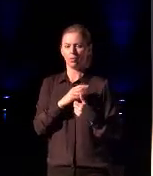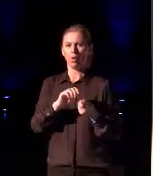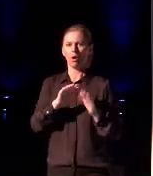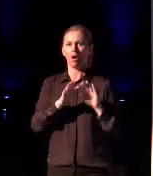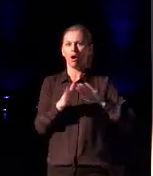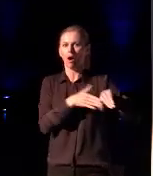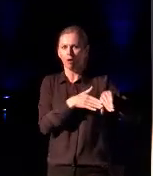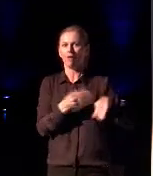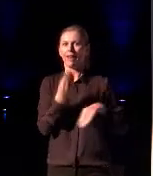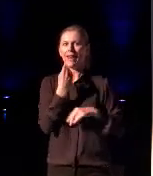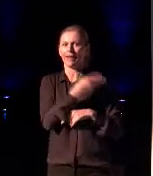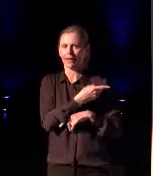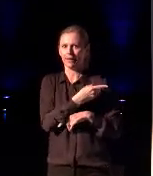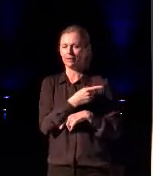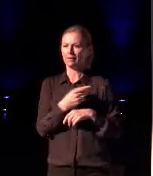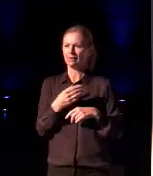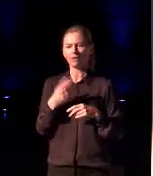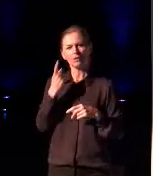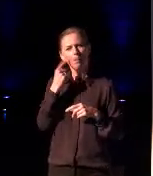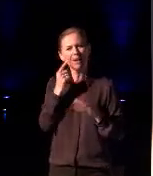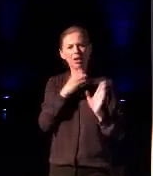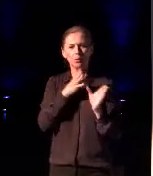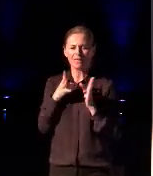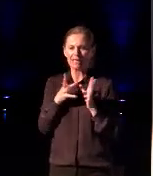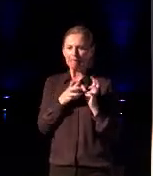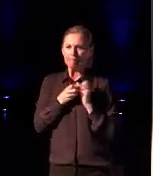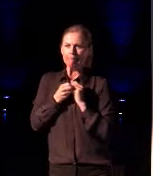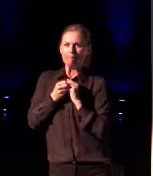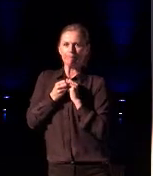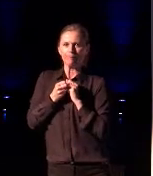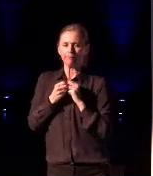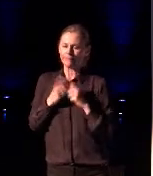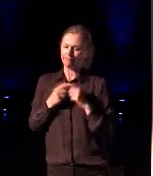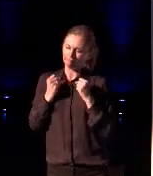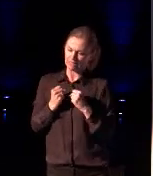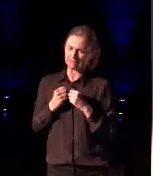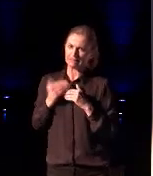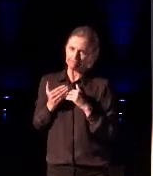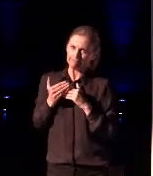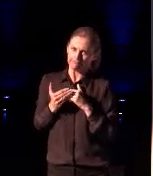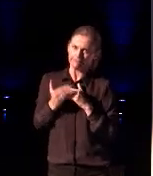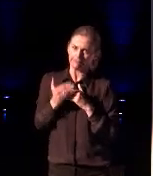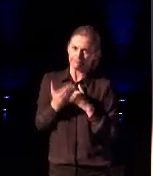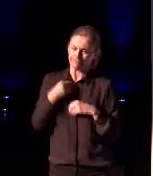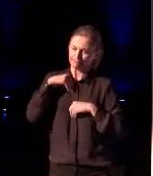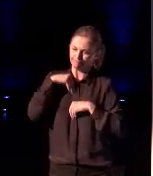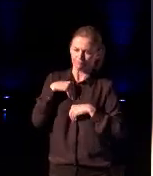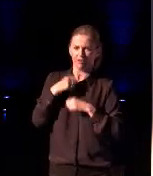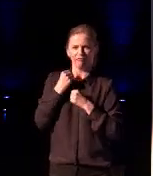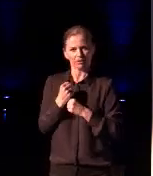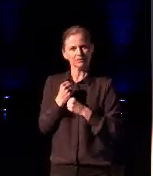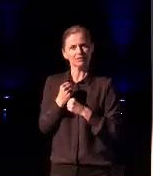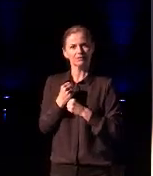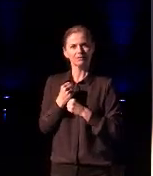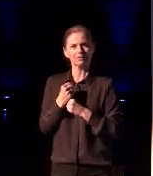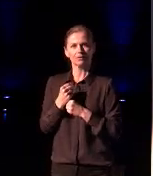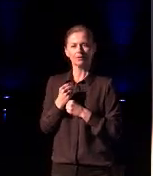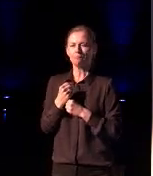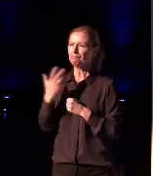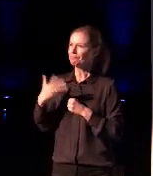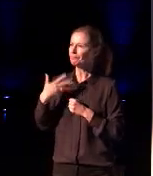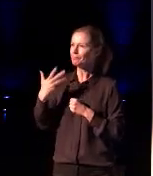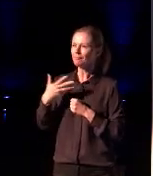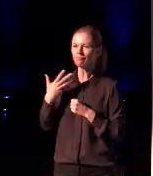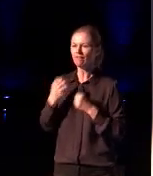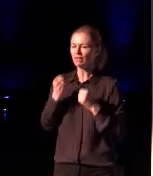avlæres. Gi slipp på gamle rutiner. Man er så instudert i måten å jobbe på. Det er satt så kraftig på liksom,